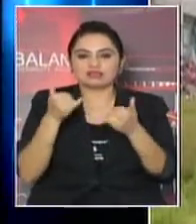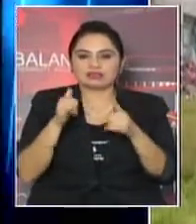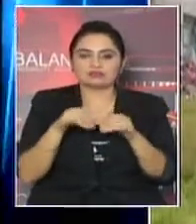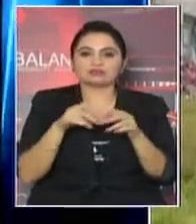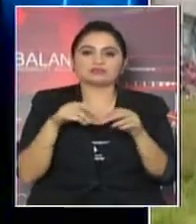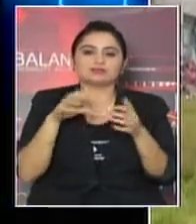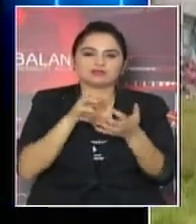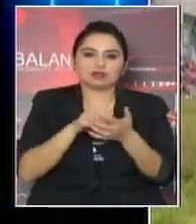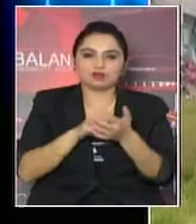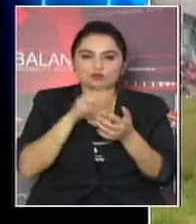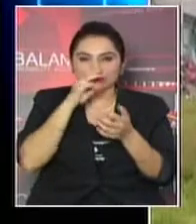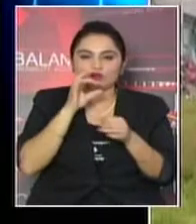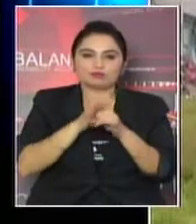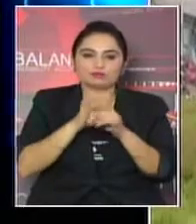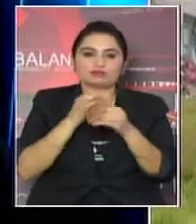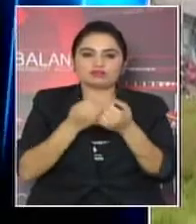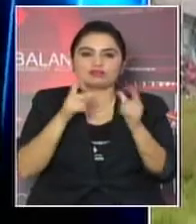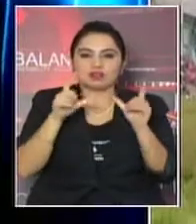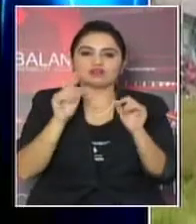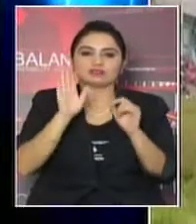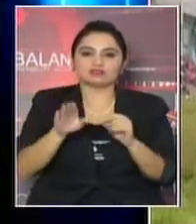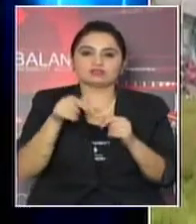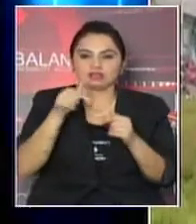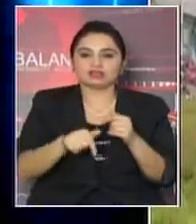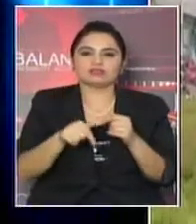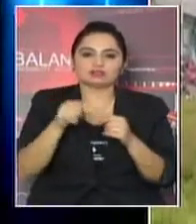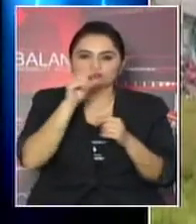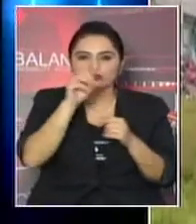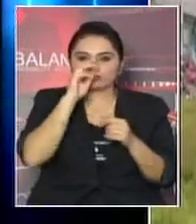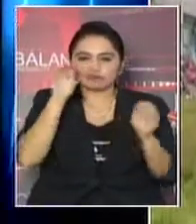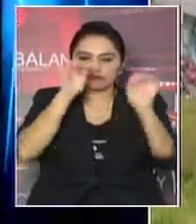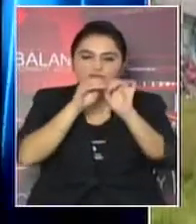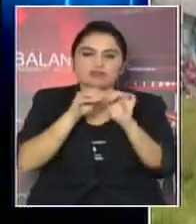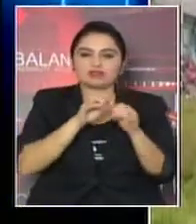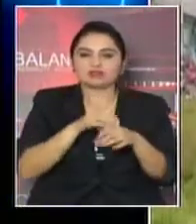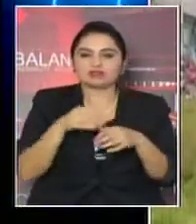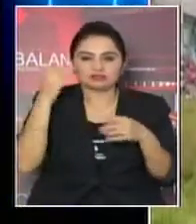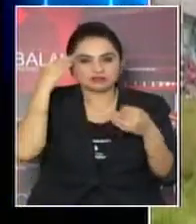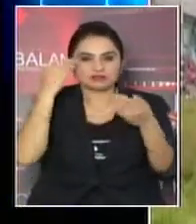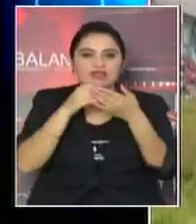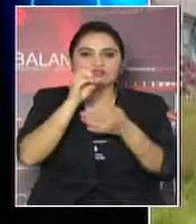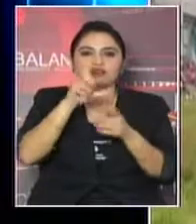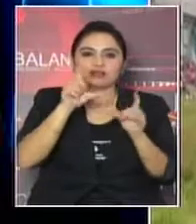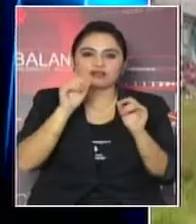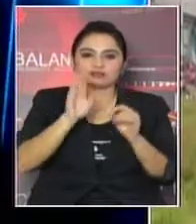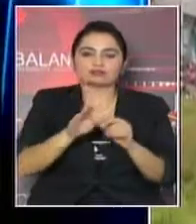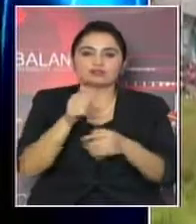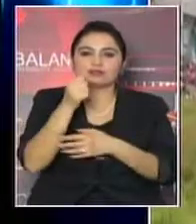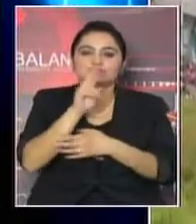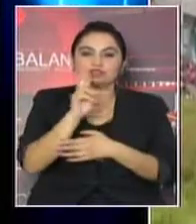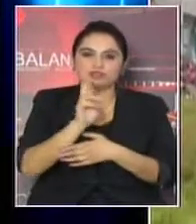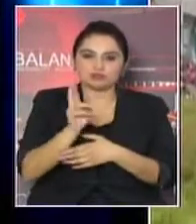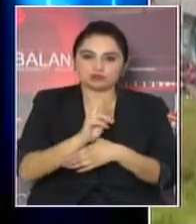मैदानको व्यवस्थापन हुन जरुरी छ। यसतर्फ सम्बन्धित निकायको ध्यान जान जरुरी छ। एबिसी